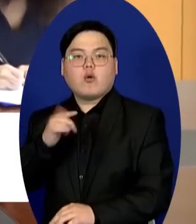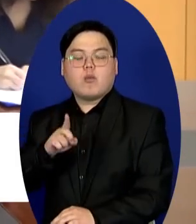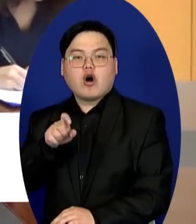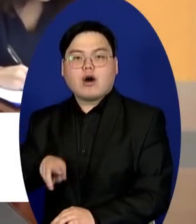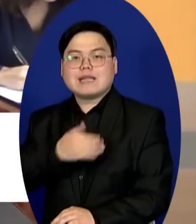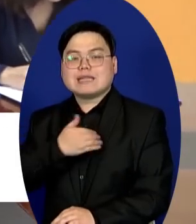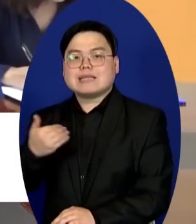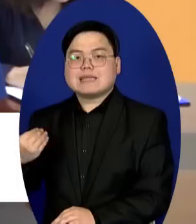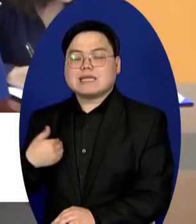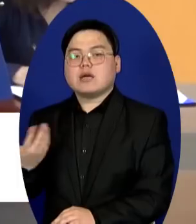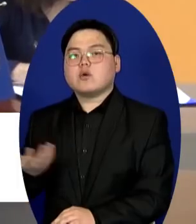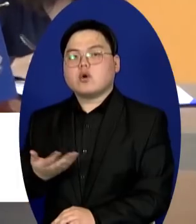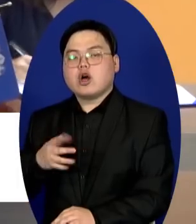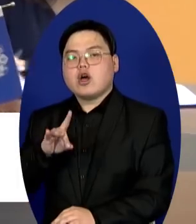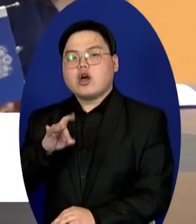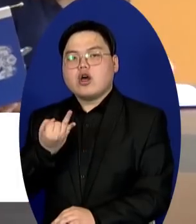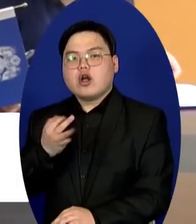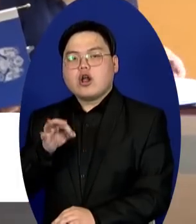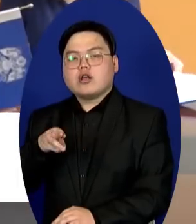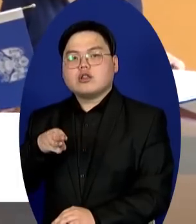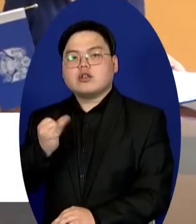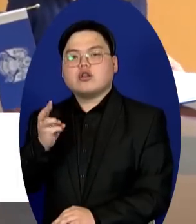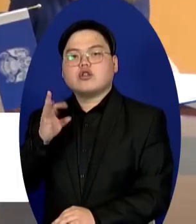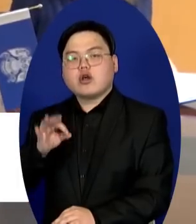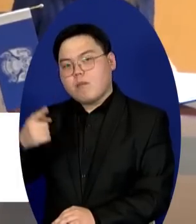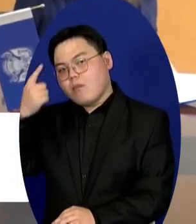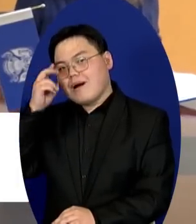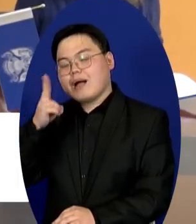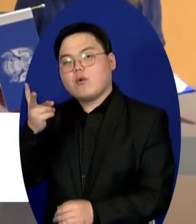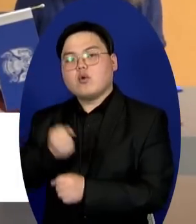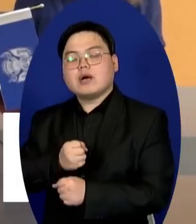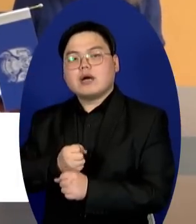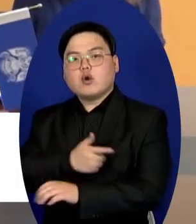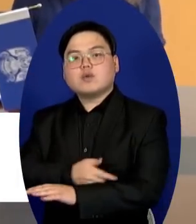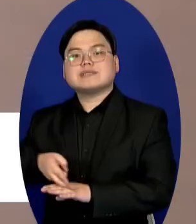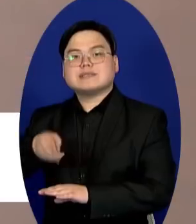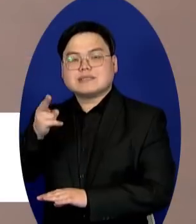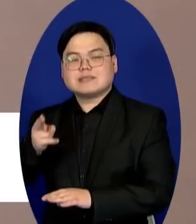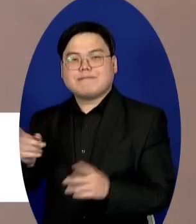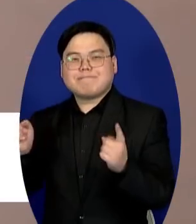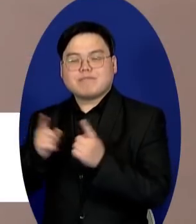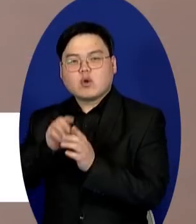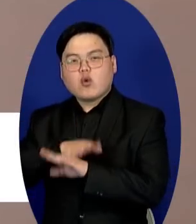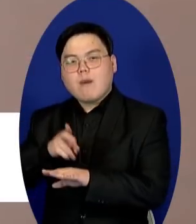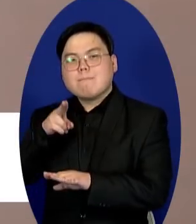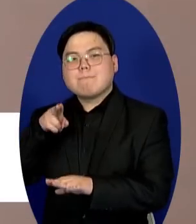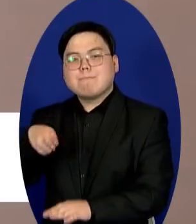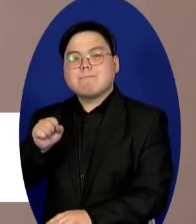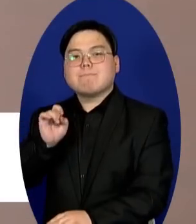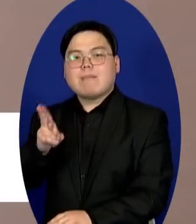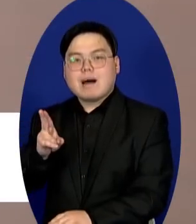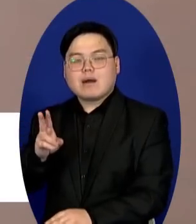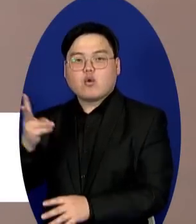Улаанбаатар хотын захирагч Сумья Азар Rio Tinto Монгол компани гүйцэтгэх захирал Амар Жаргалнаар Хүүхдийн паркийн тогтчлтын ажлын хүрээнд хоёр талт